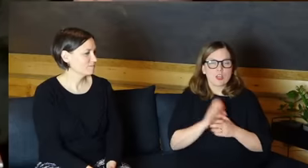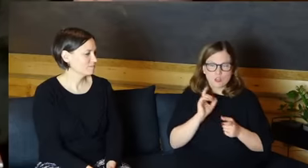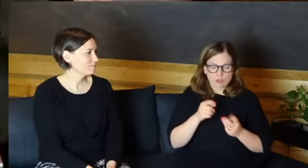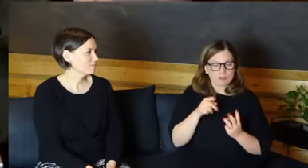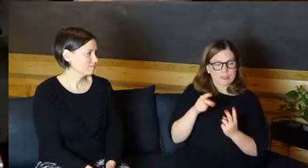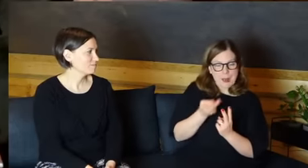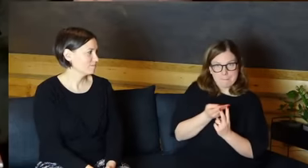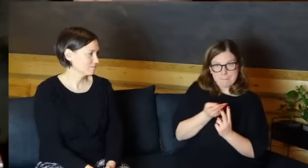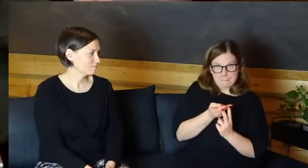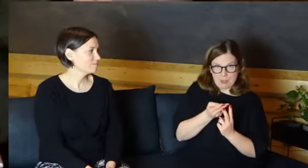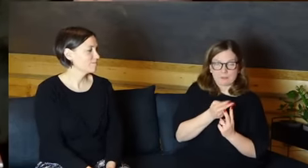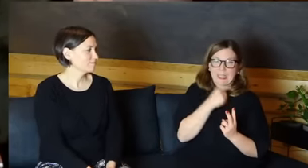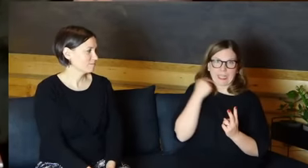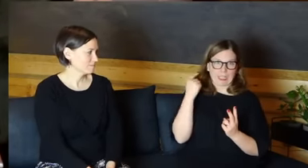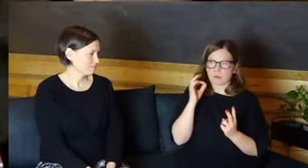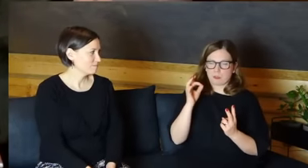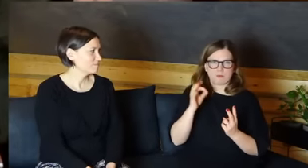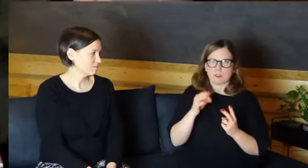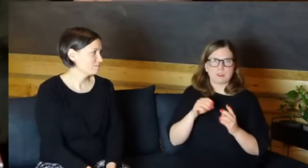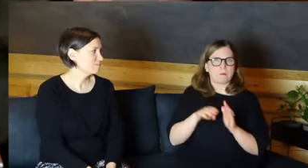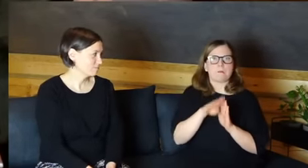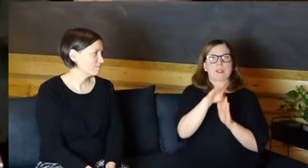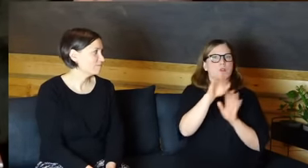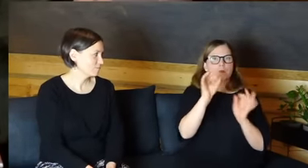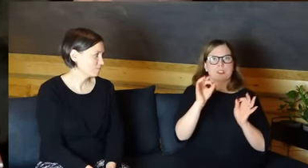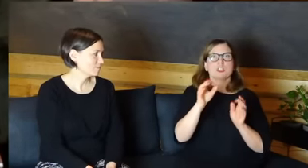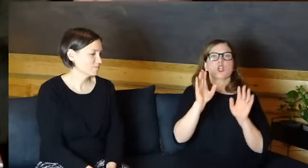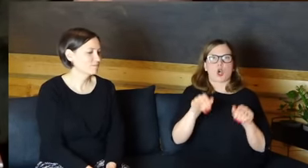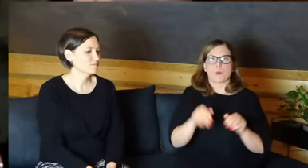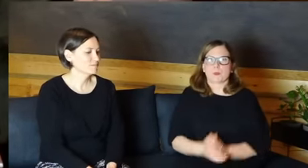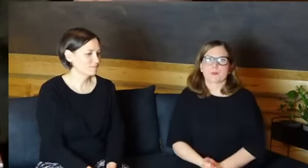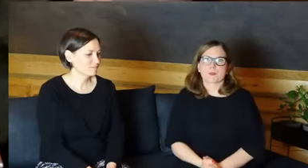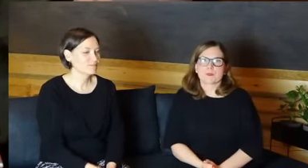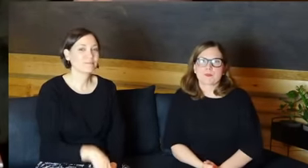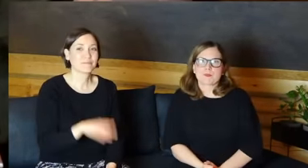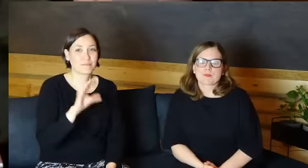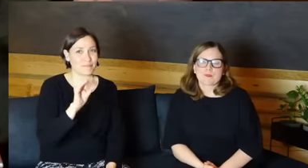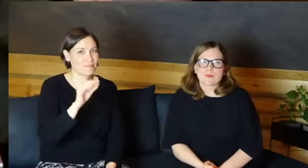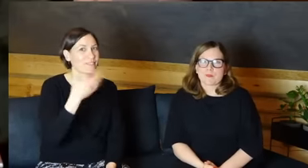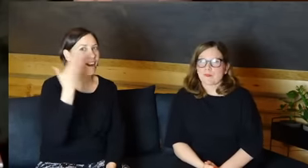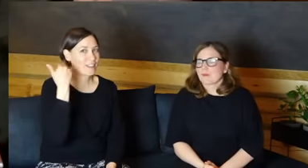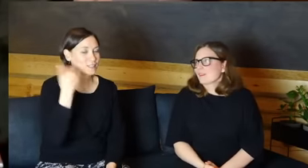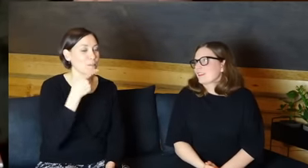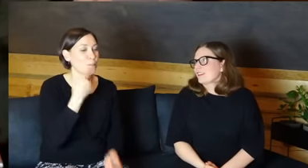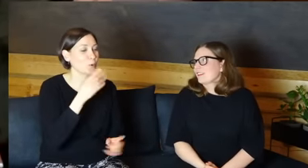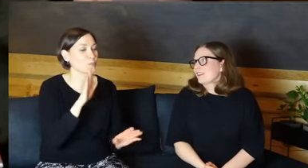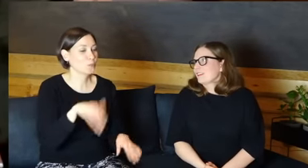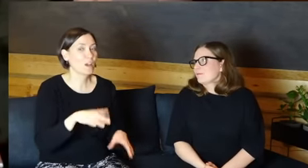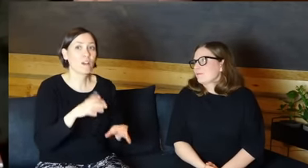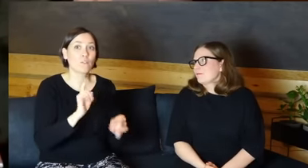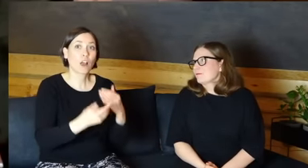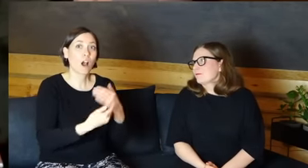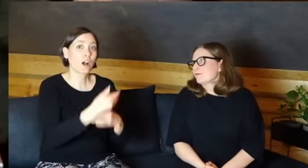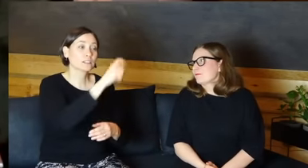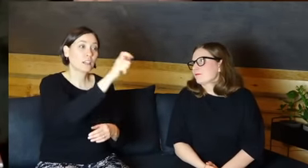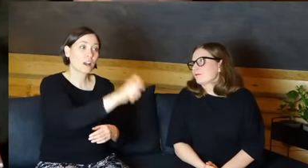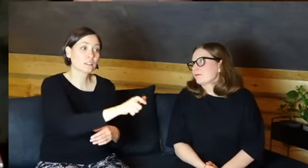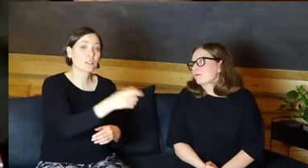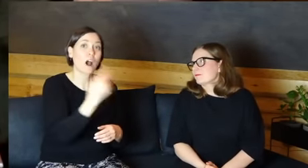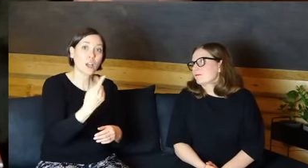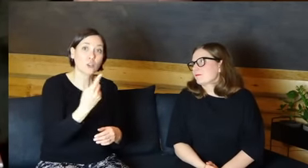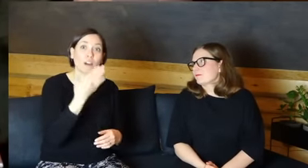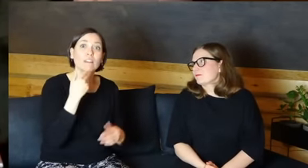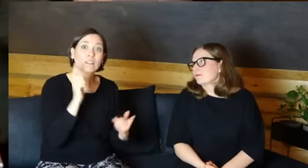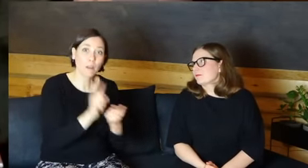sille päästään pitkälle. Tuo on hyvä pointti, tuossa puhuttiin aiemminkin, että monesti asiakas ei välttämättä näe muuta kuin asentajat ja